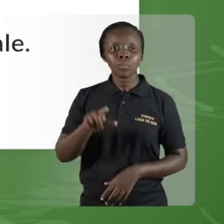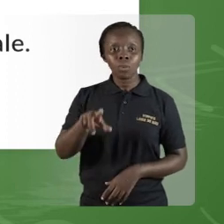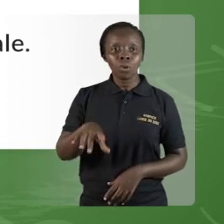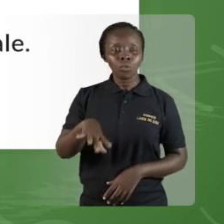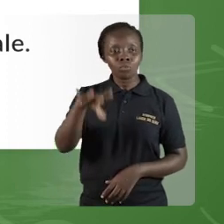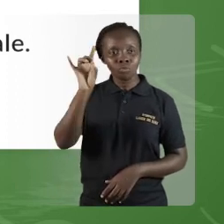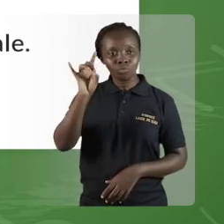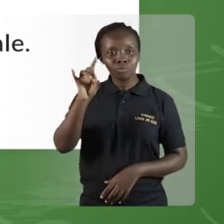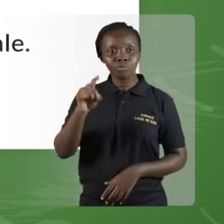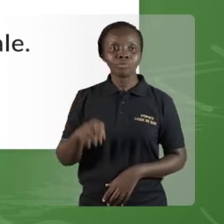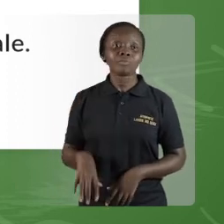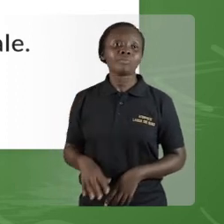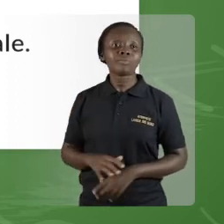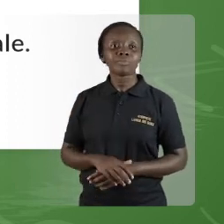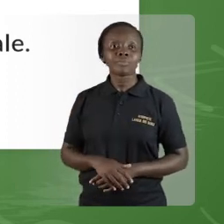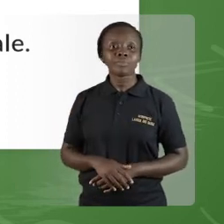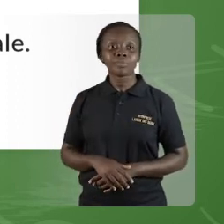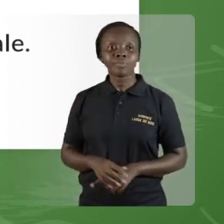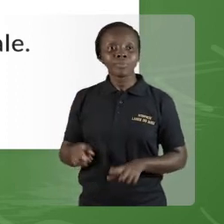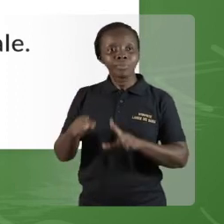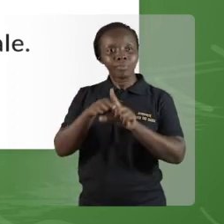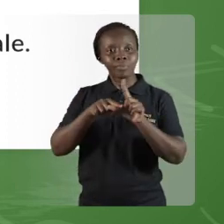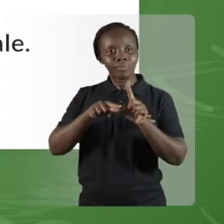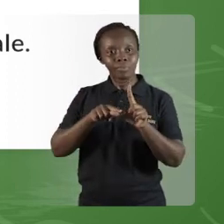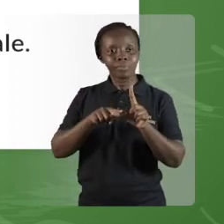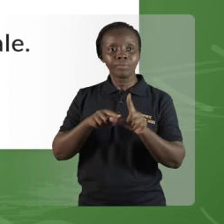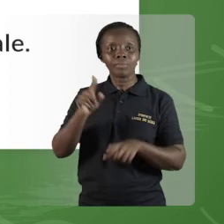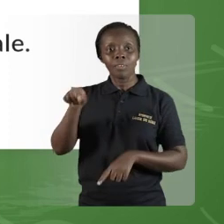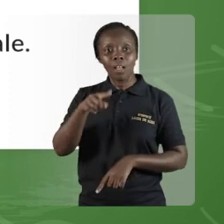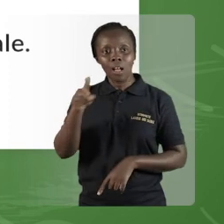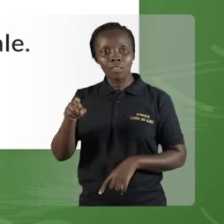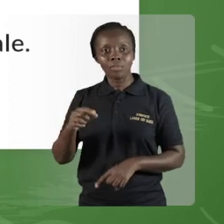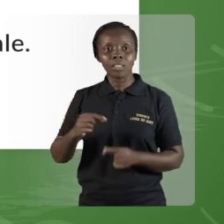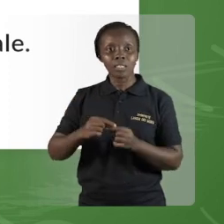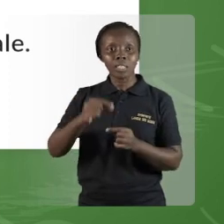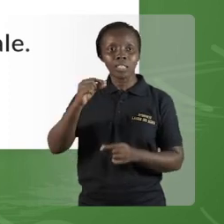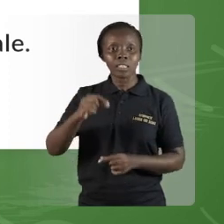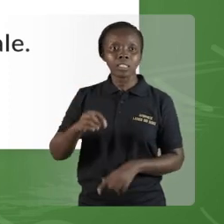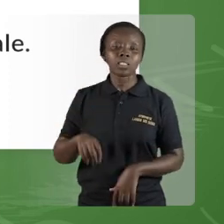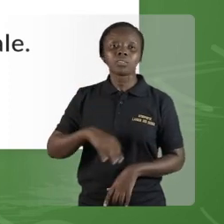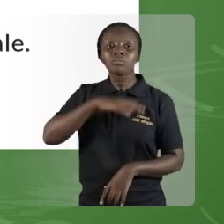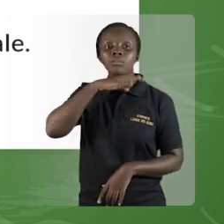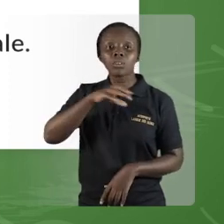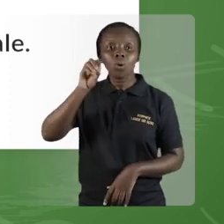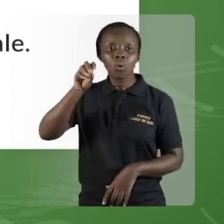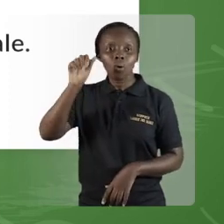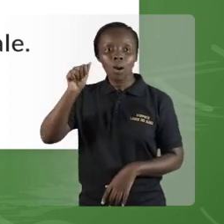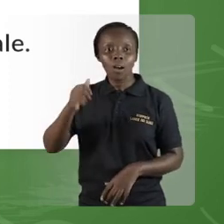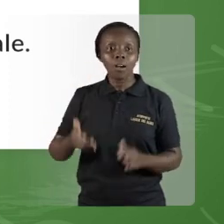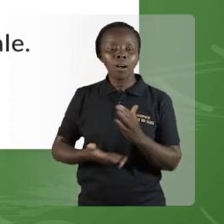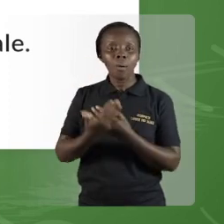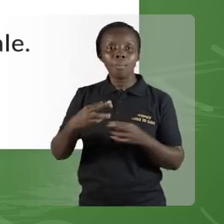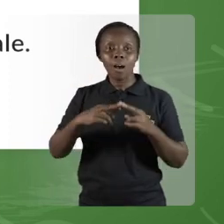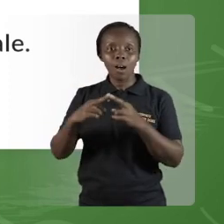Détermine l'inclinaison alpha de la tige OA par rapport à la